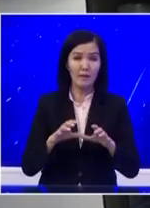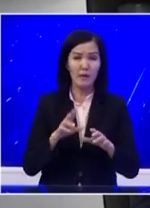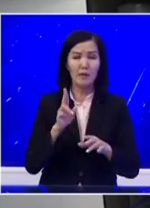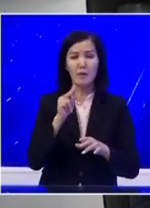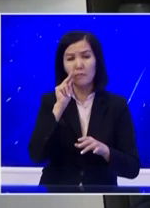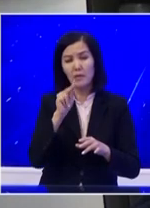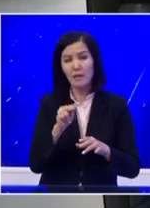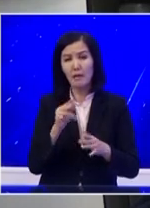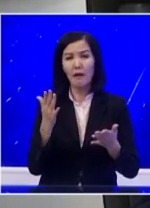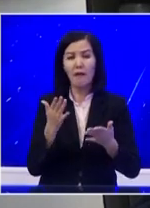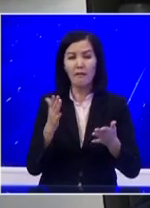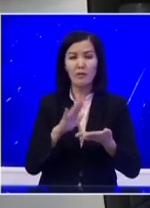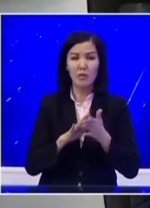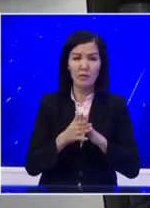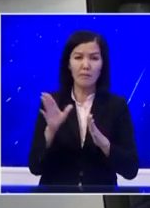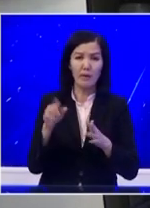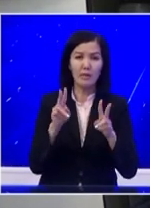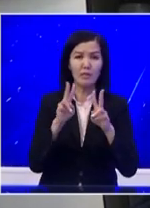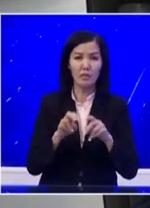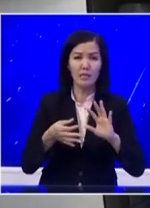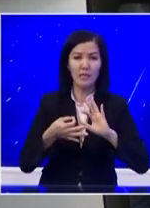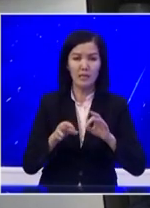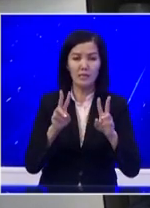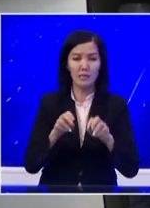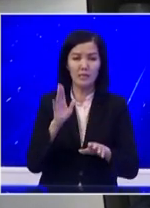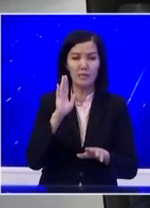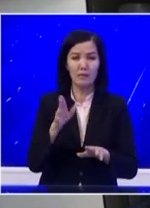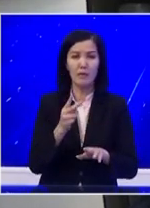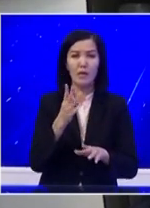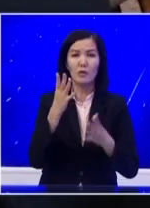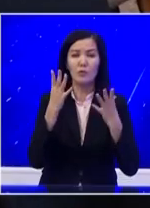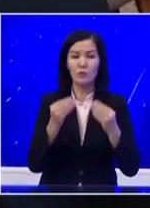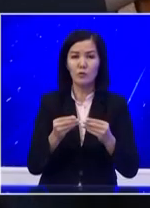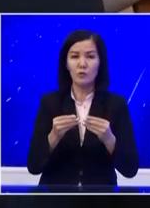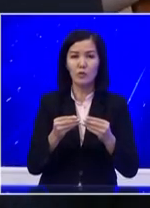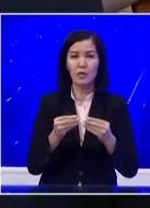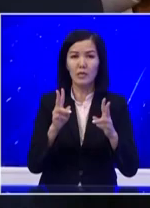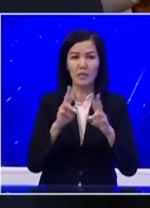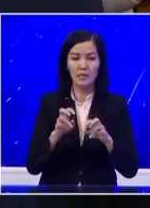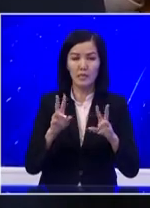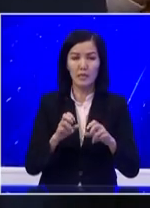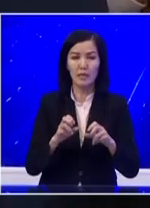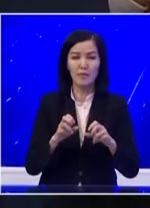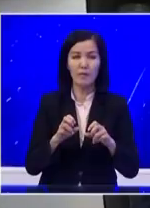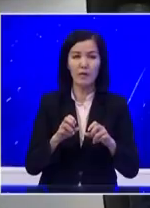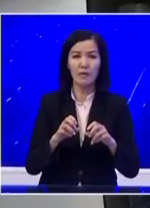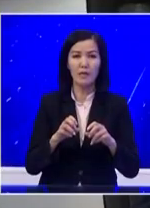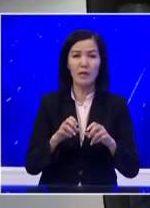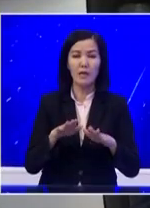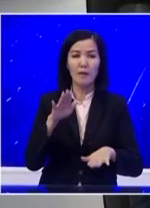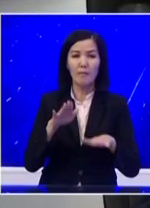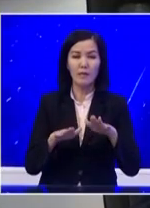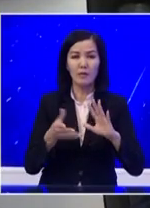не жағдай, қандай мерзімде екенін. Проблемалық жағдайлардың шешімі 2-3 күнде қарастырылады. Бұл жұмыстардың бәрі арнайы мониторингтің